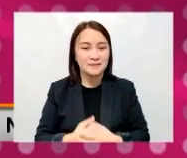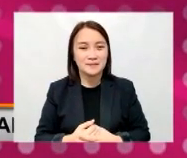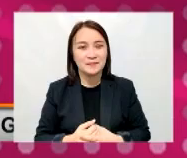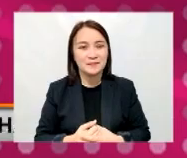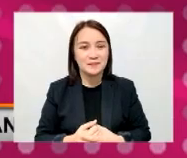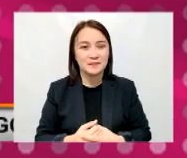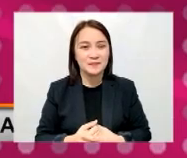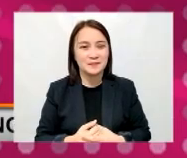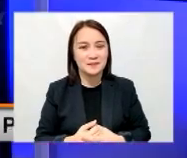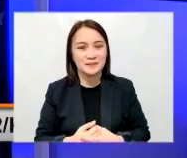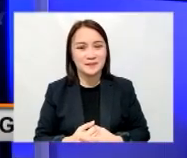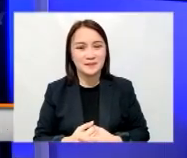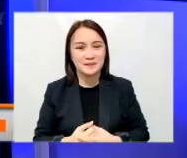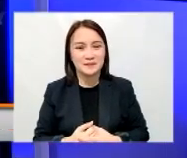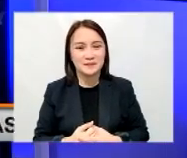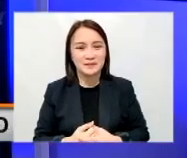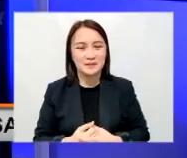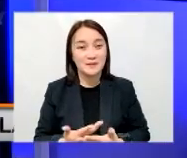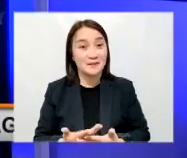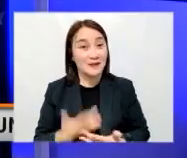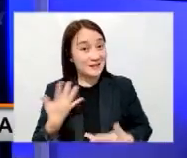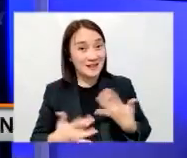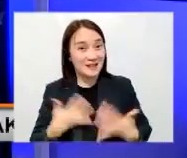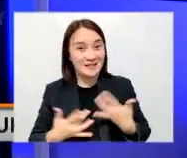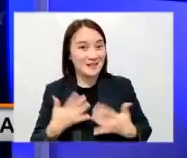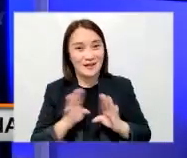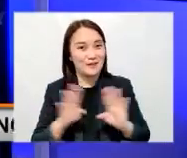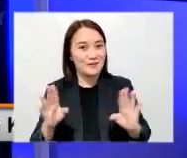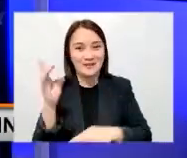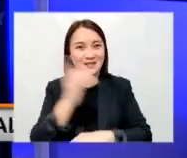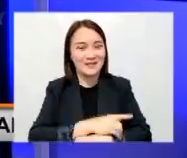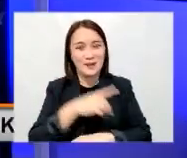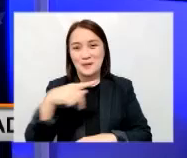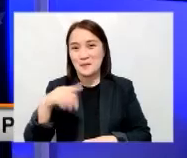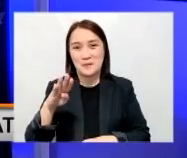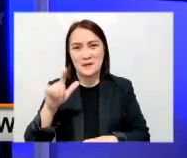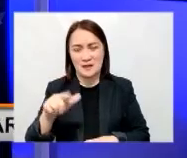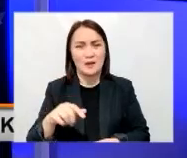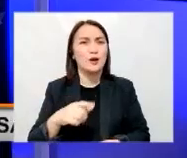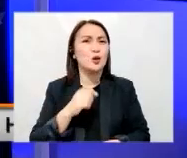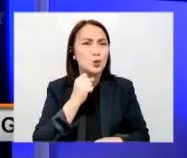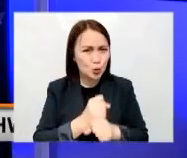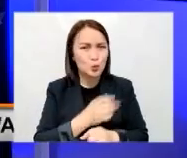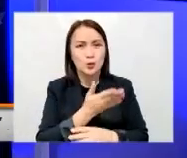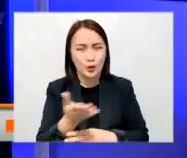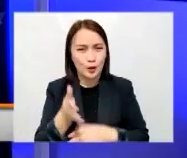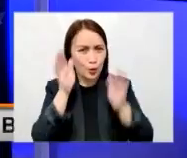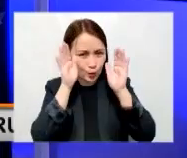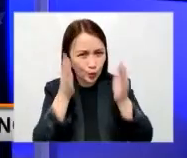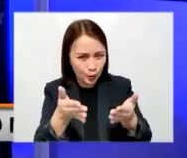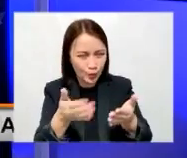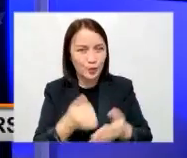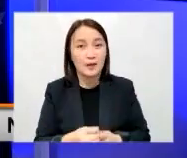defense kontra Sherry Tigo. An exciting opening day para sa TVL at sigurado ako, tututok lahat kayo mga kapatid. Kaya matik, lahat